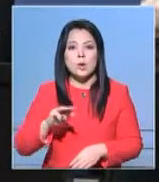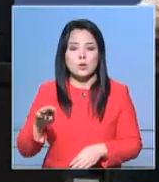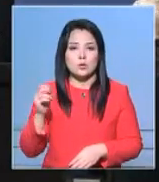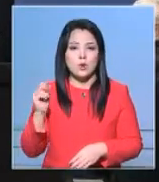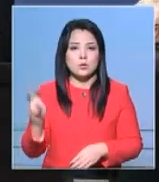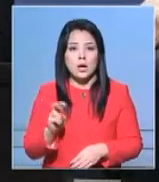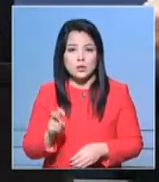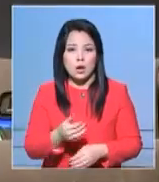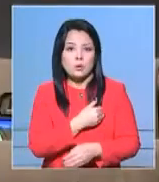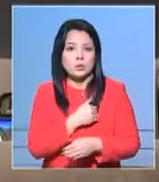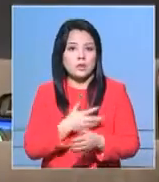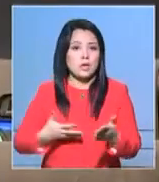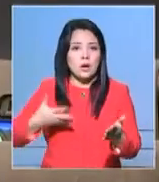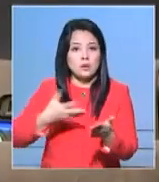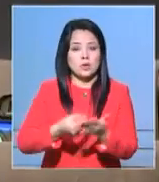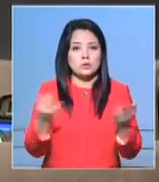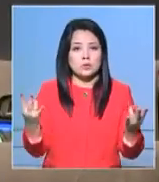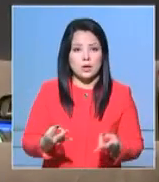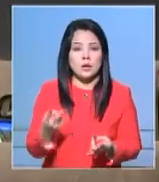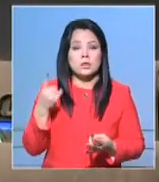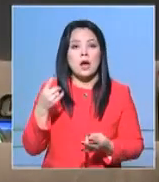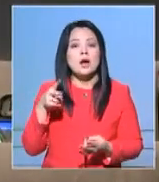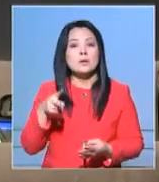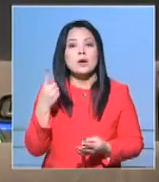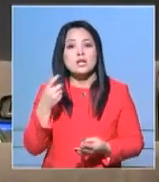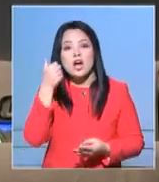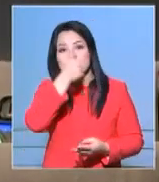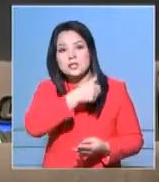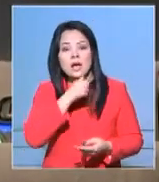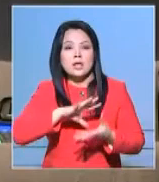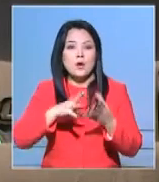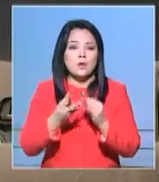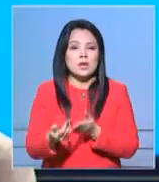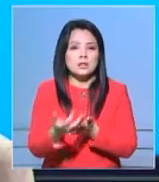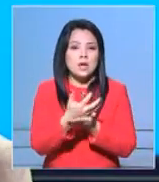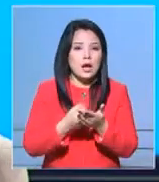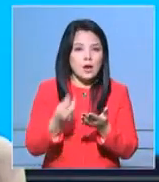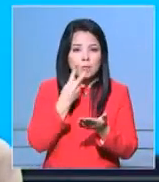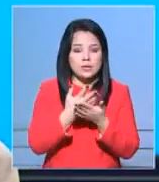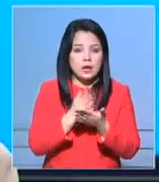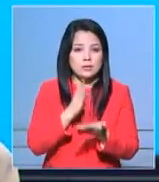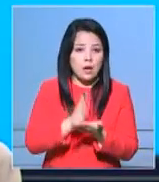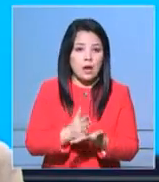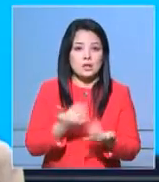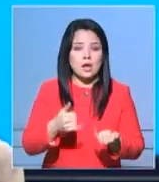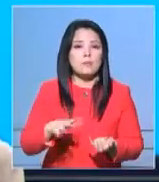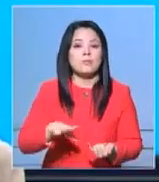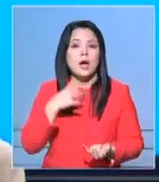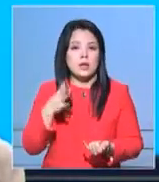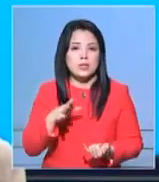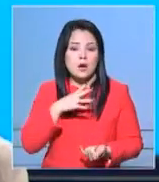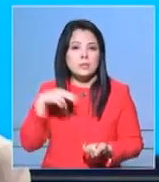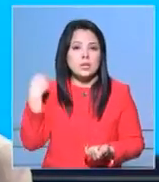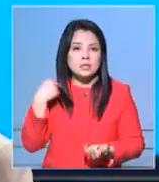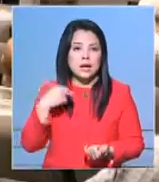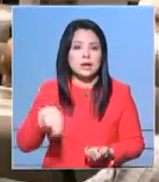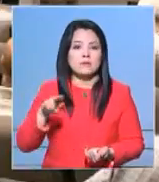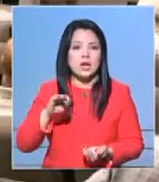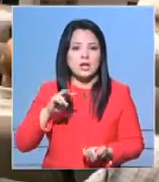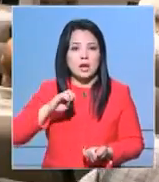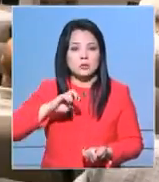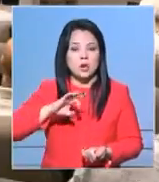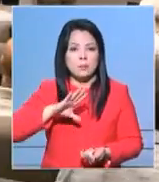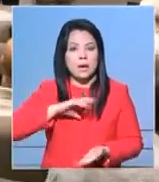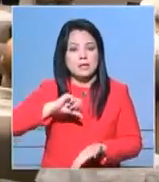қарыз 2001 жылы ел тарихындағы ең ірі дефолт нәтижесінде жиналып қалған. Бұрынғы президент Кристина Фернандес де Киршнер басқарған кездегі